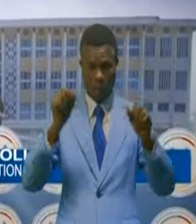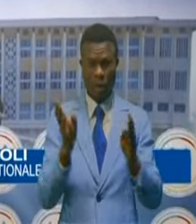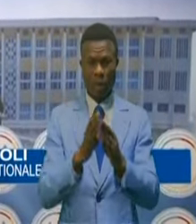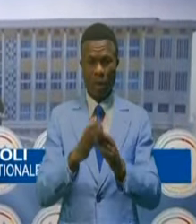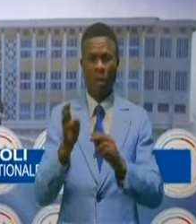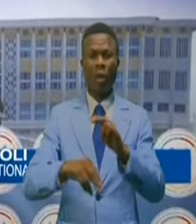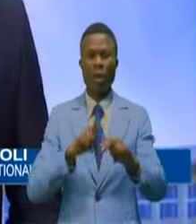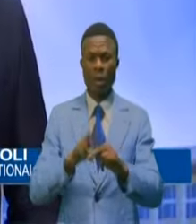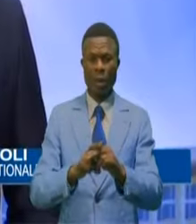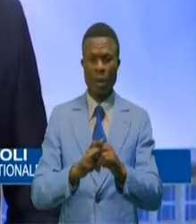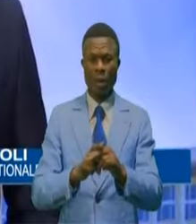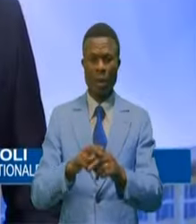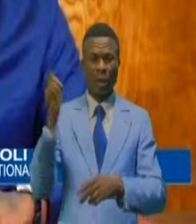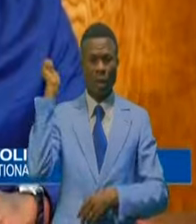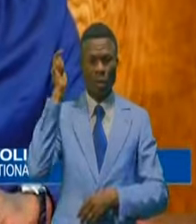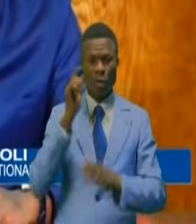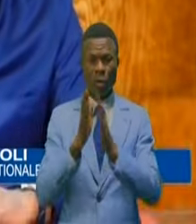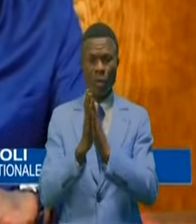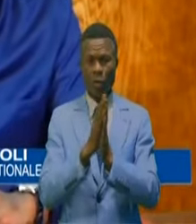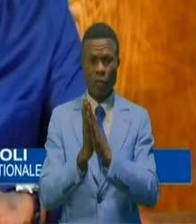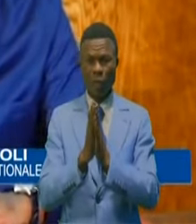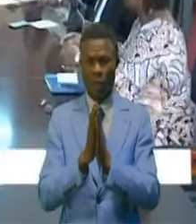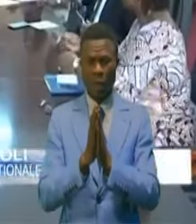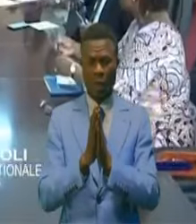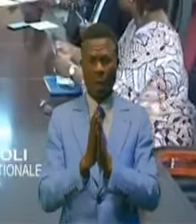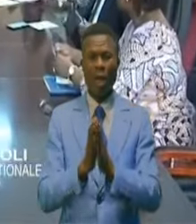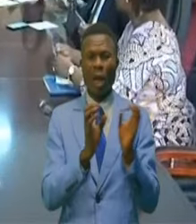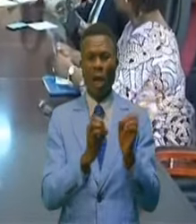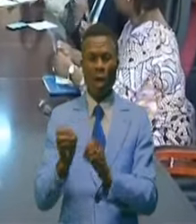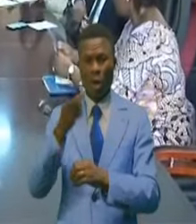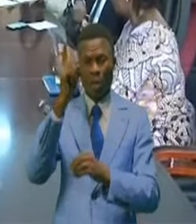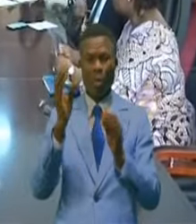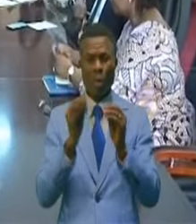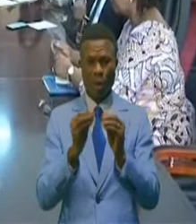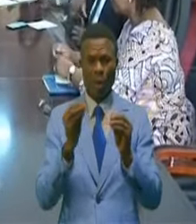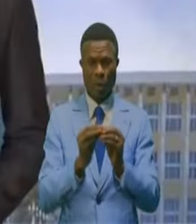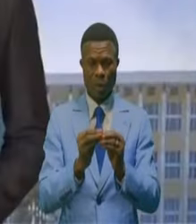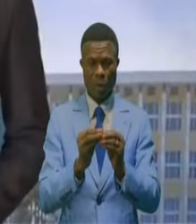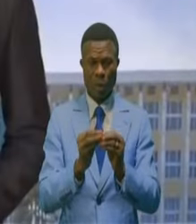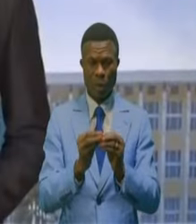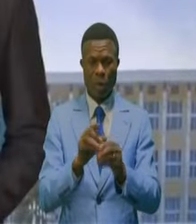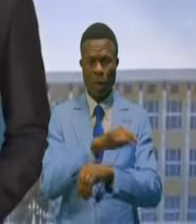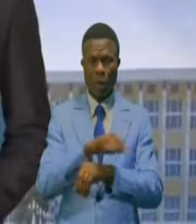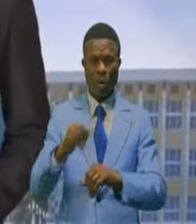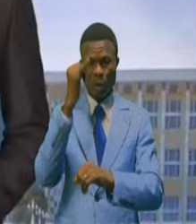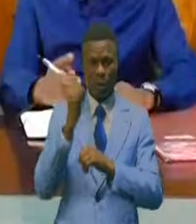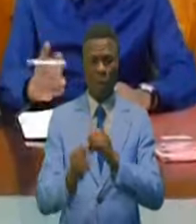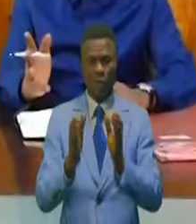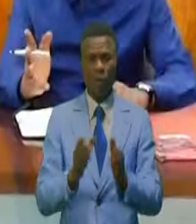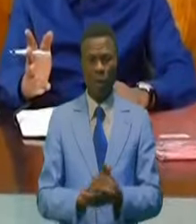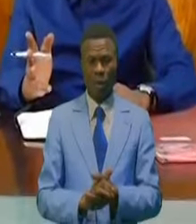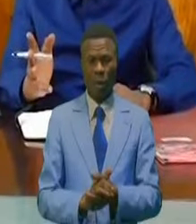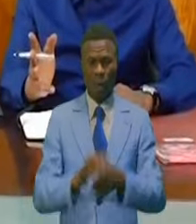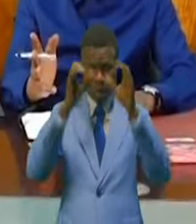l'Assemblée nationale, professeur Vital Kamerhe, a convoqué la première réunion du bureau définitif.